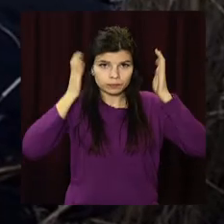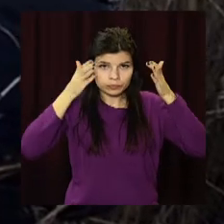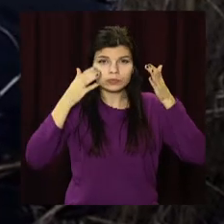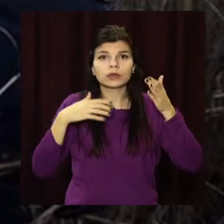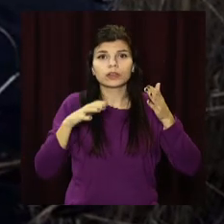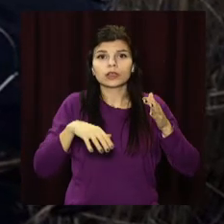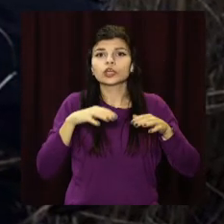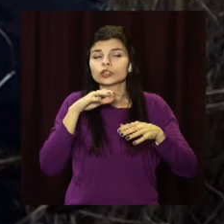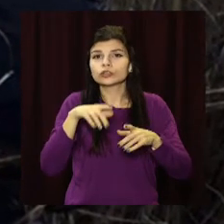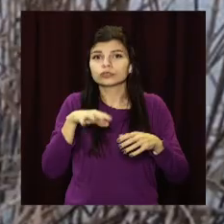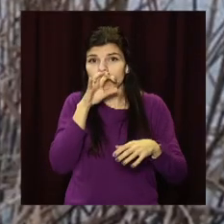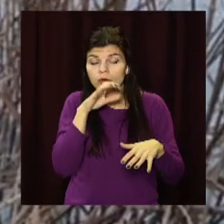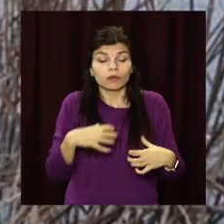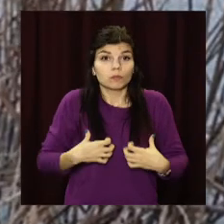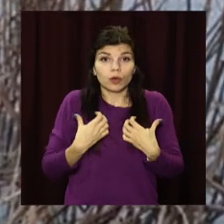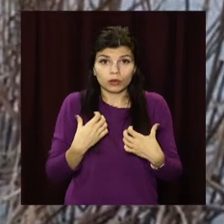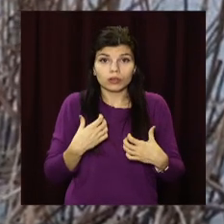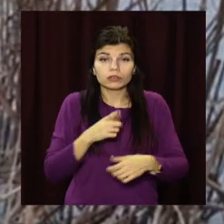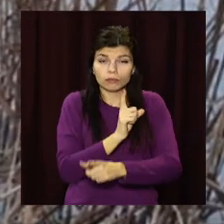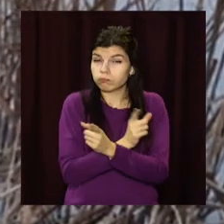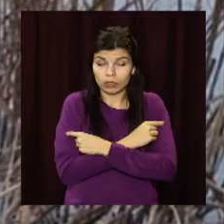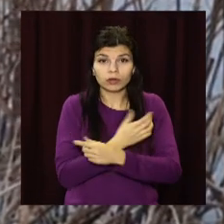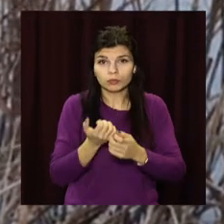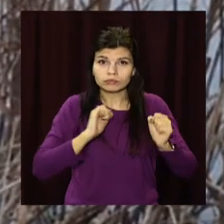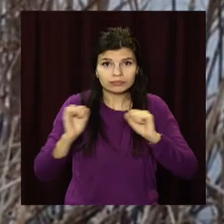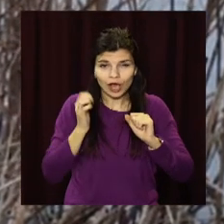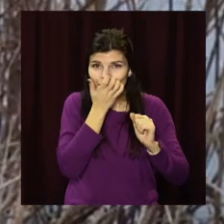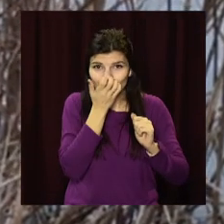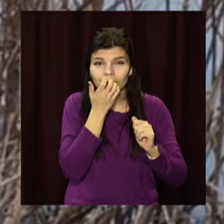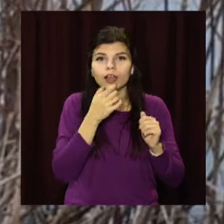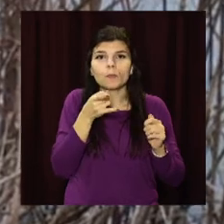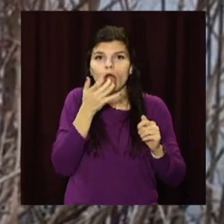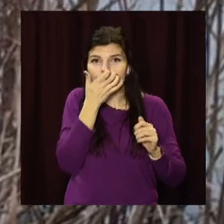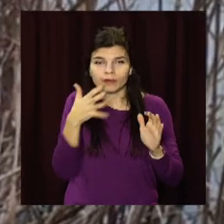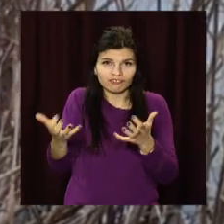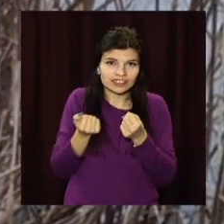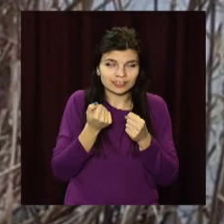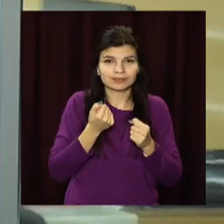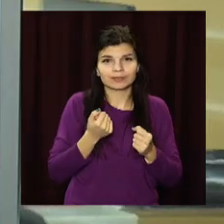насухо витерли перелякану і знесилену тваринку та зігріли у своєму службовому авто.